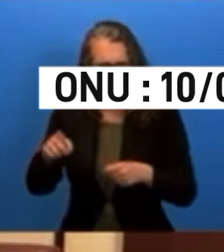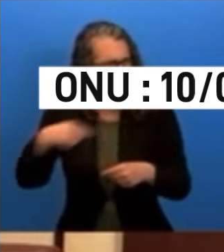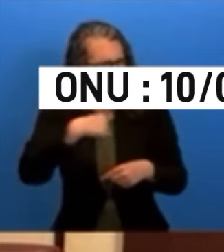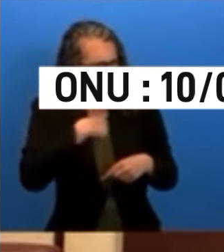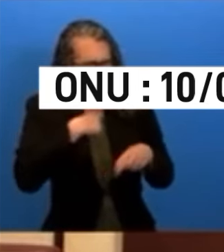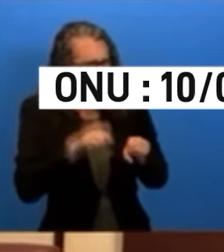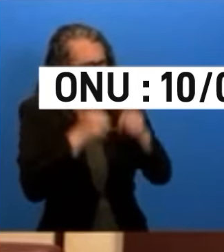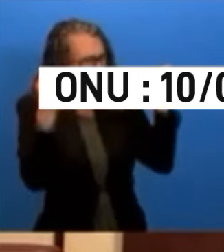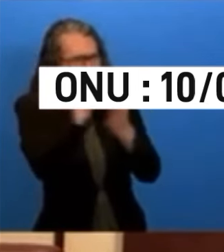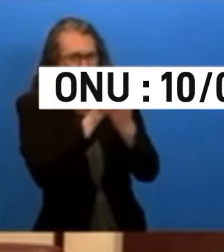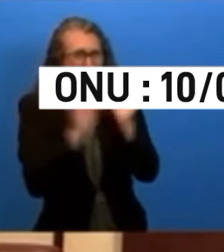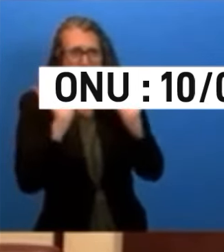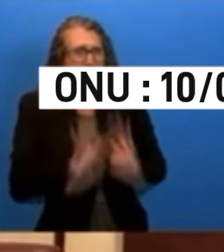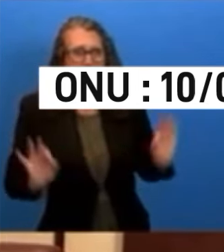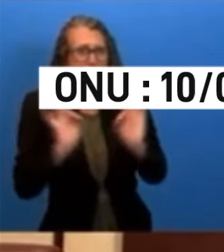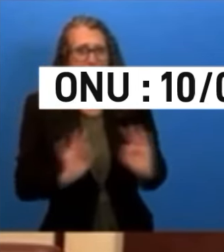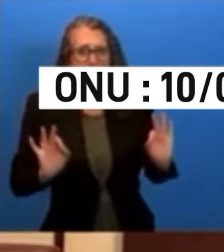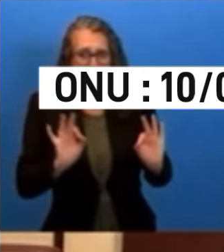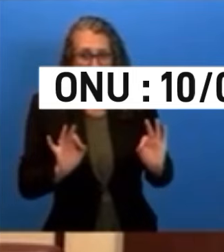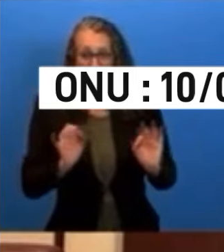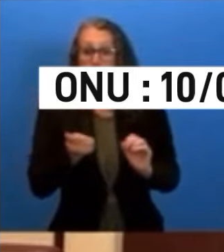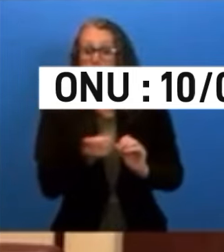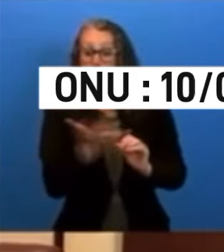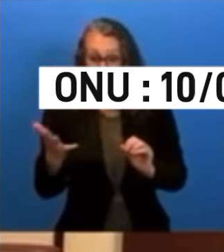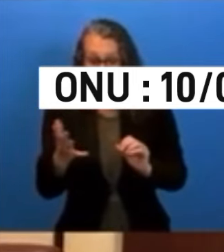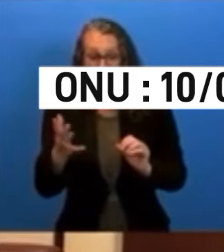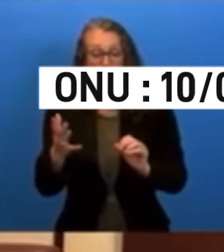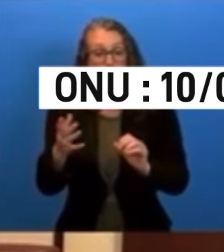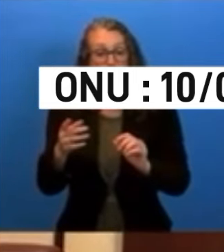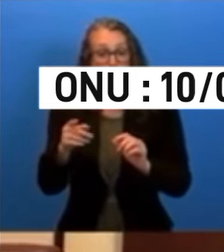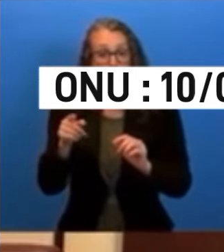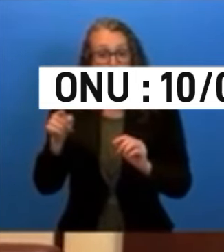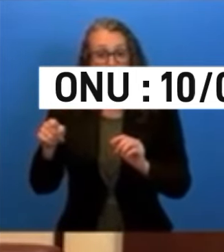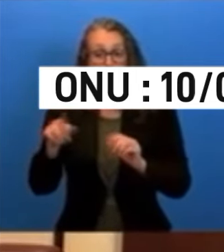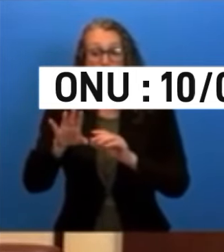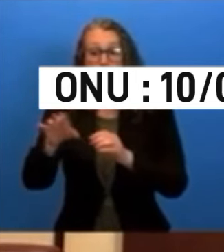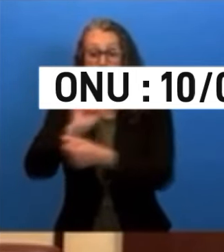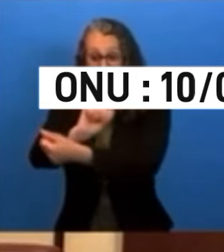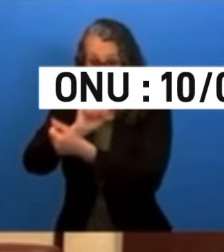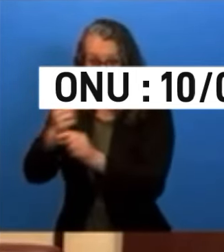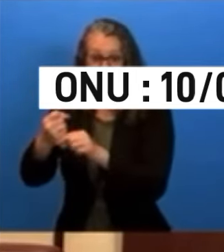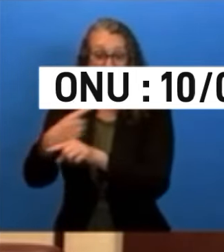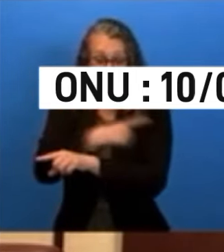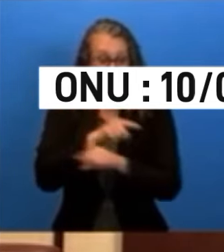محكومون بالإعدام لجرائم لم يرتكبوها. أما الذين يطلق سراحهم